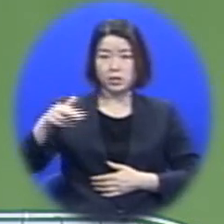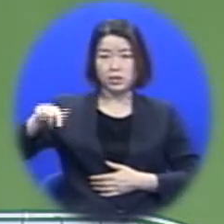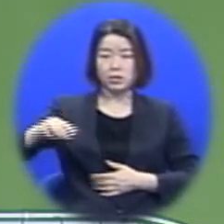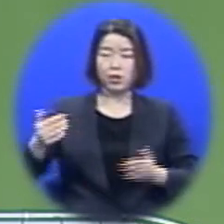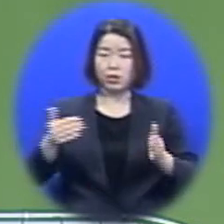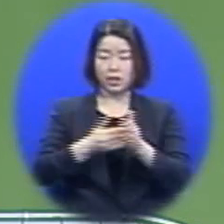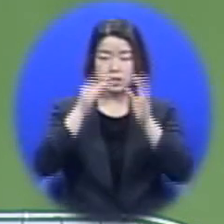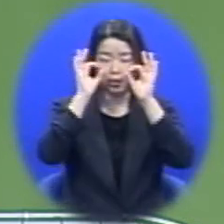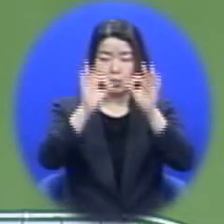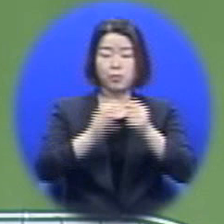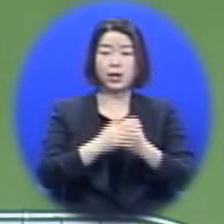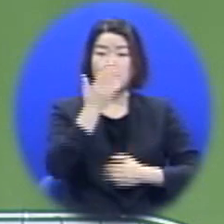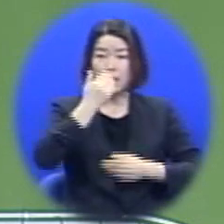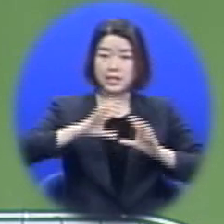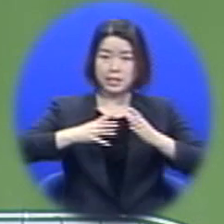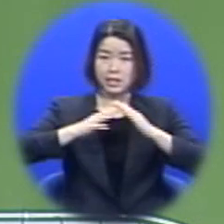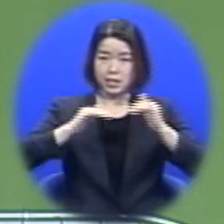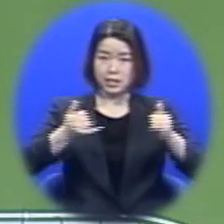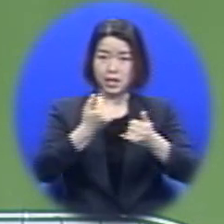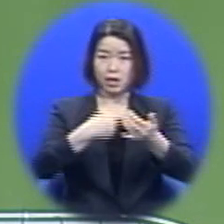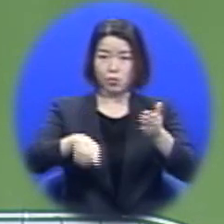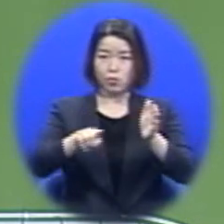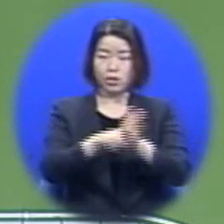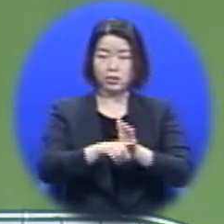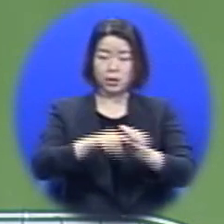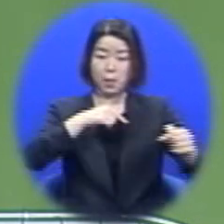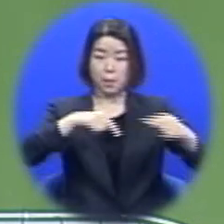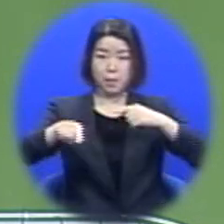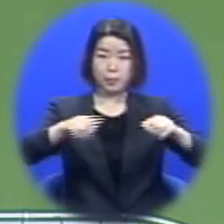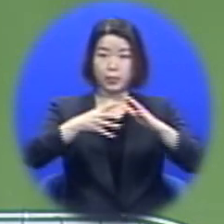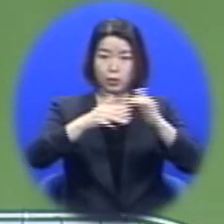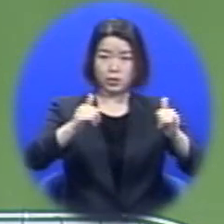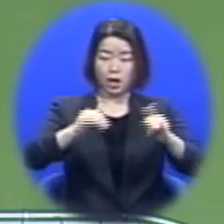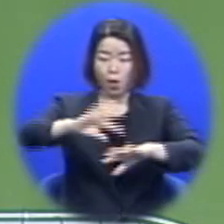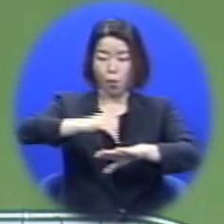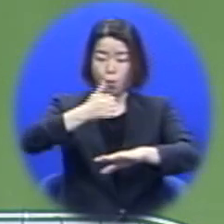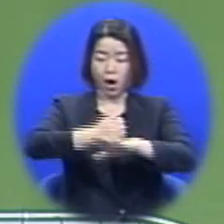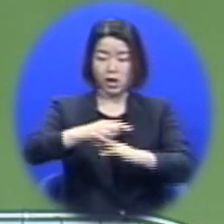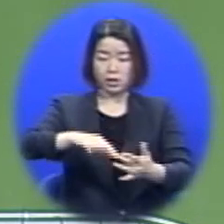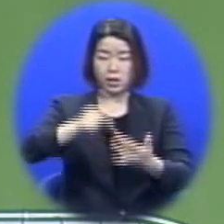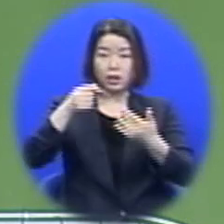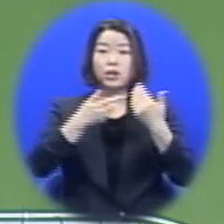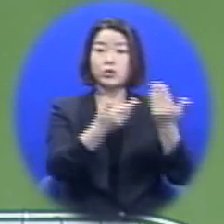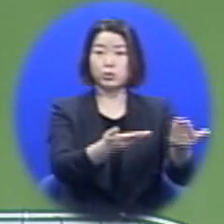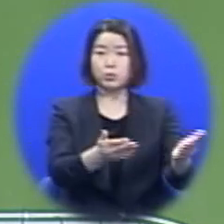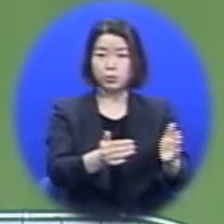이스라엘 백성들을 위해서 지도자를 세우십니다. 왕을 택하여 주십니다.